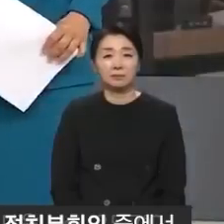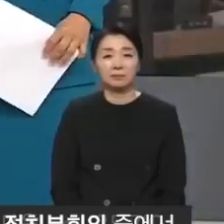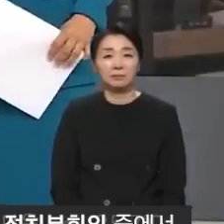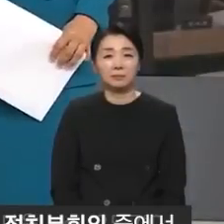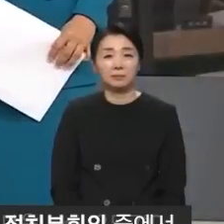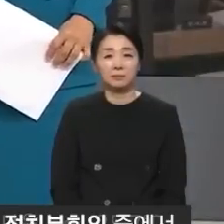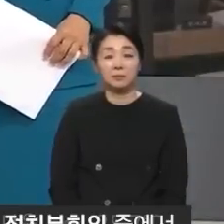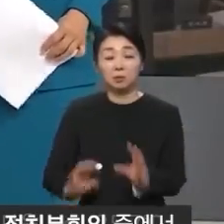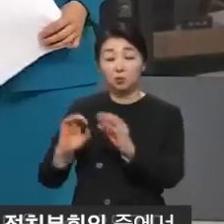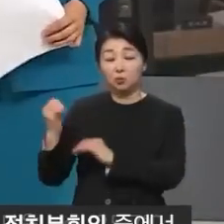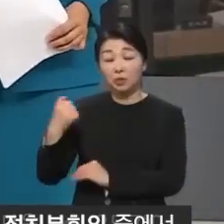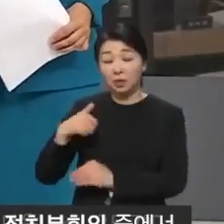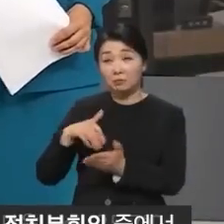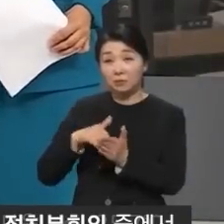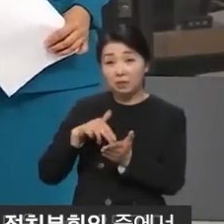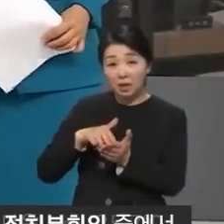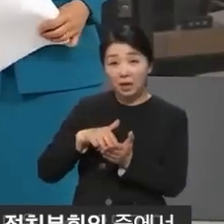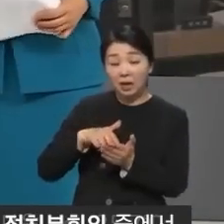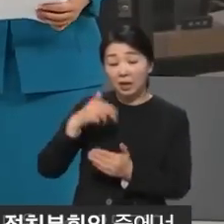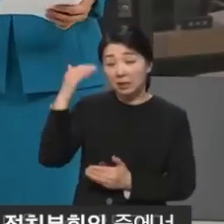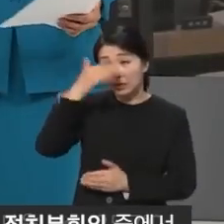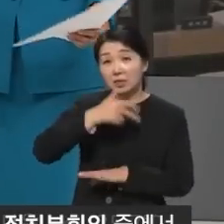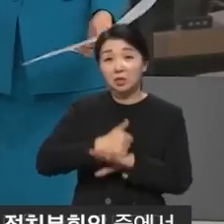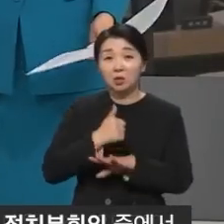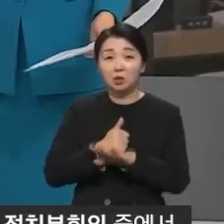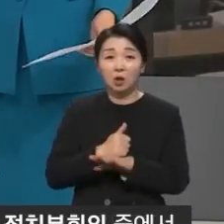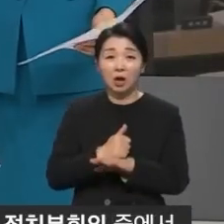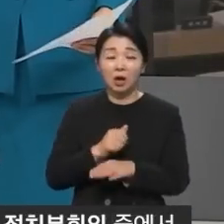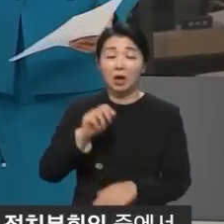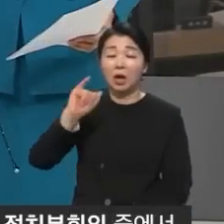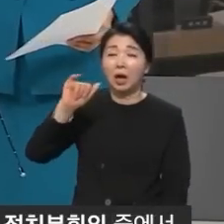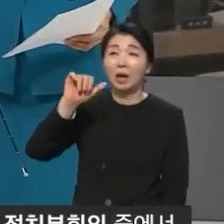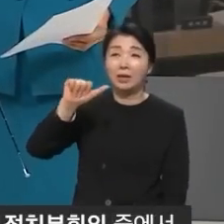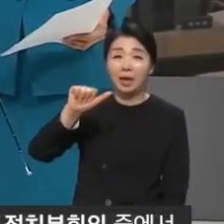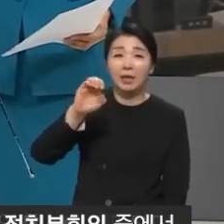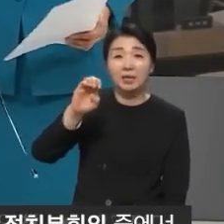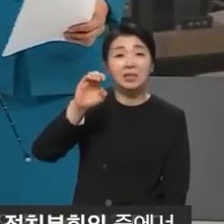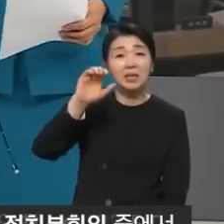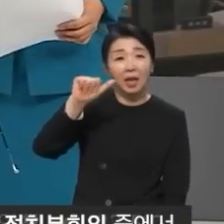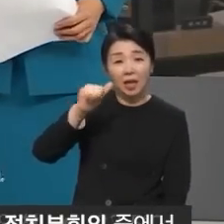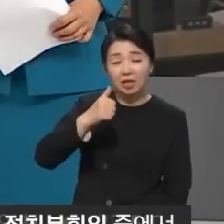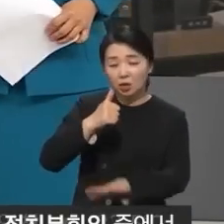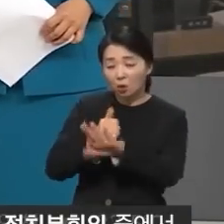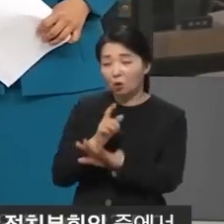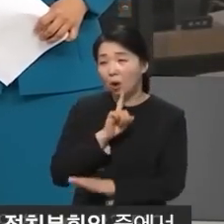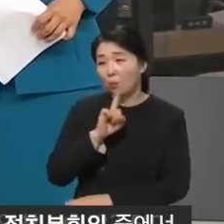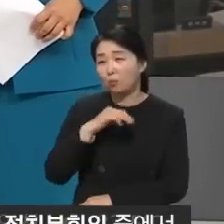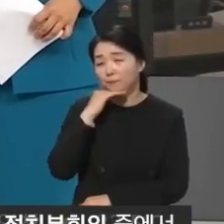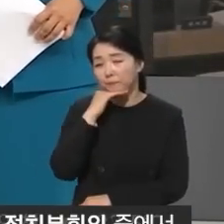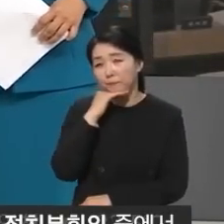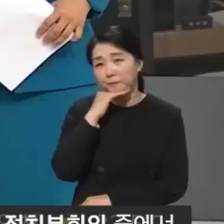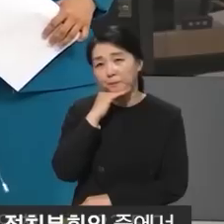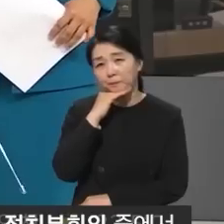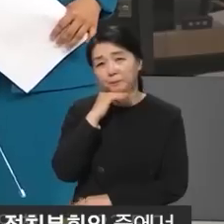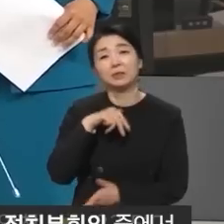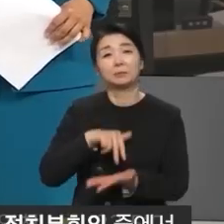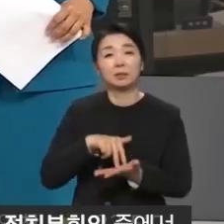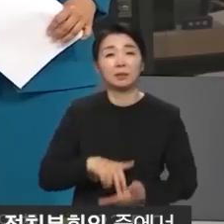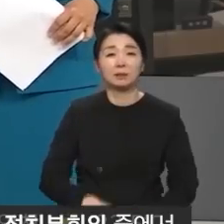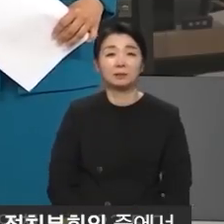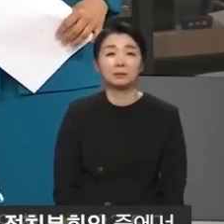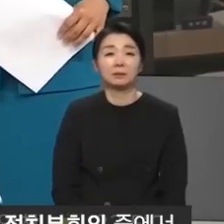네, 반면 국민의힘은 이 시찰 결과 그리고 6월에 나올 국제원자력기구 IAEA의 보고서를 기다려보자는